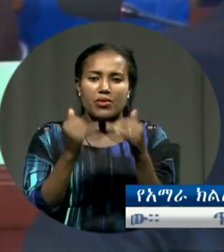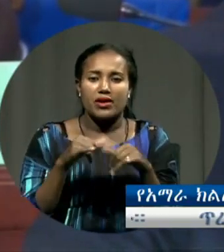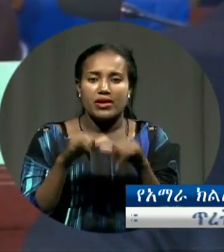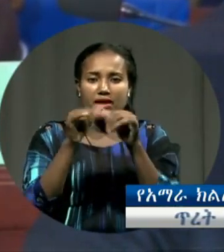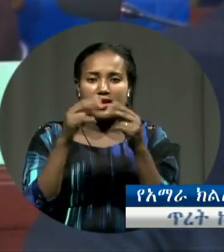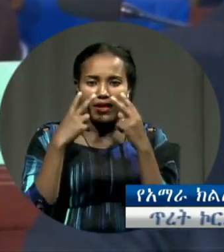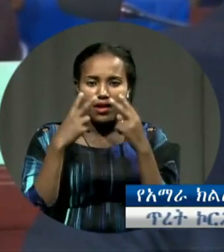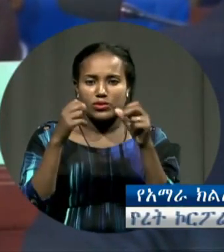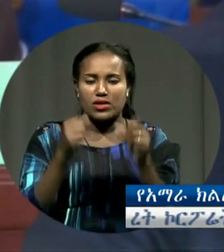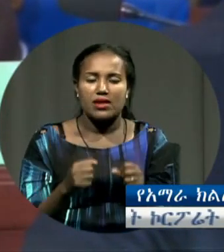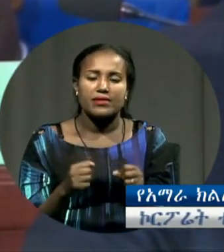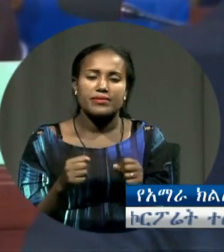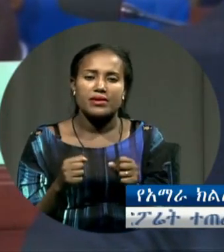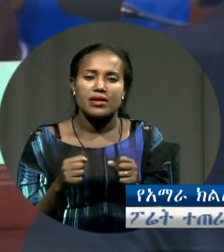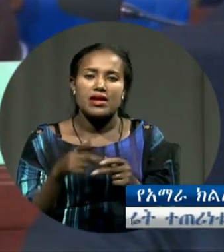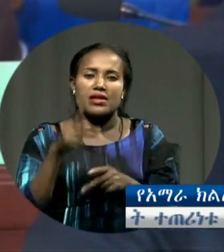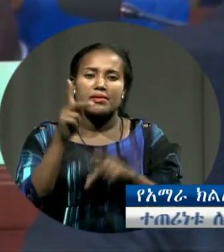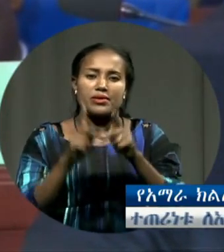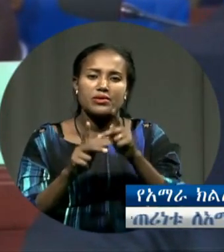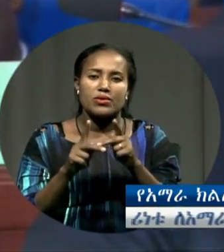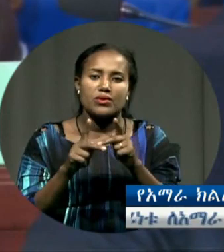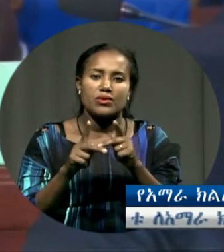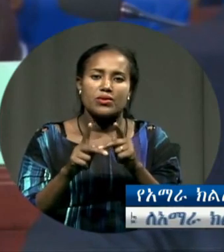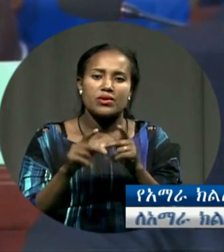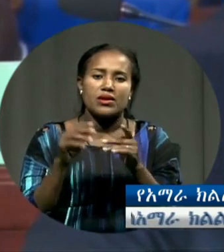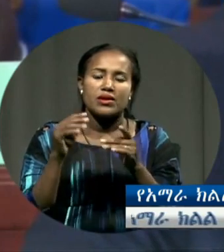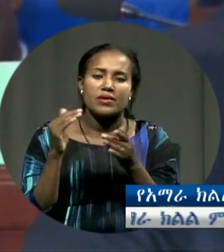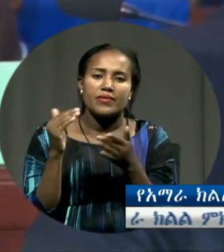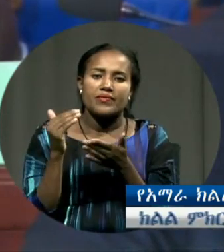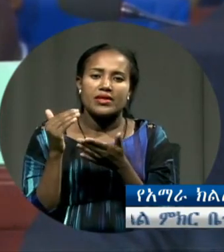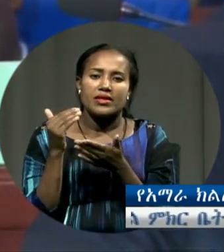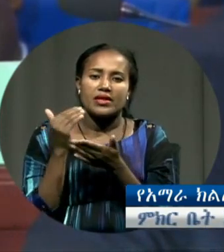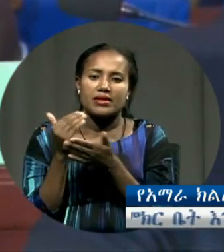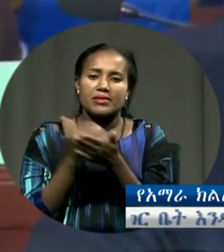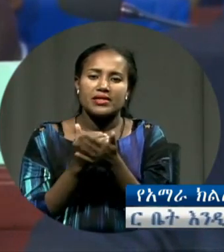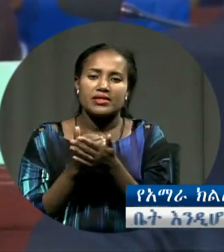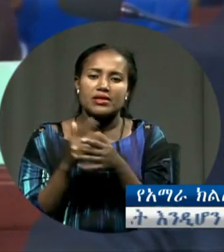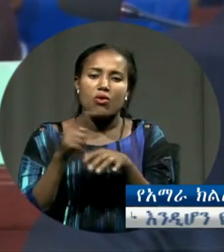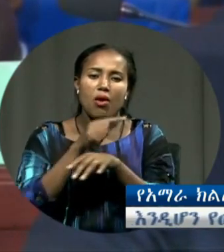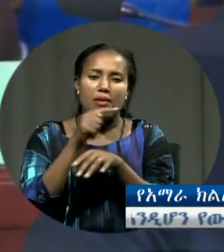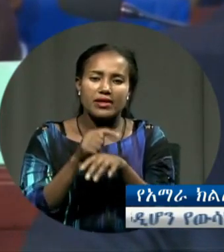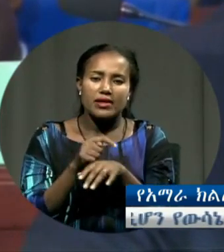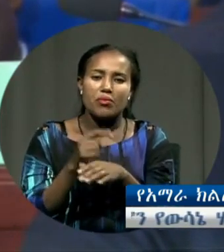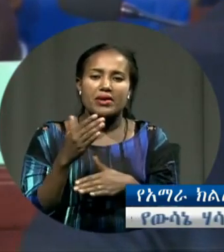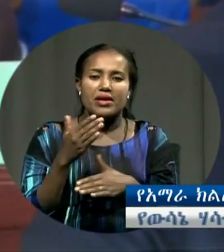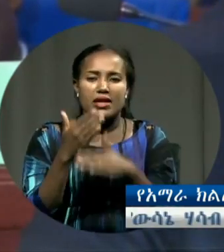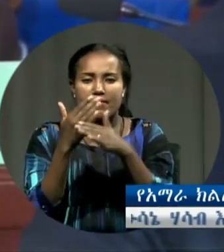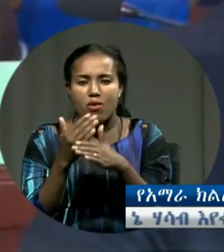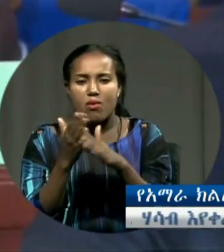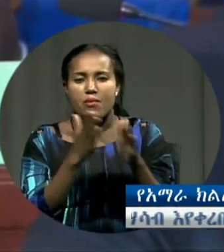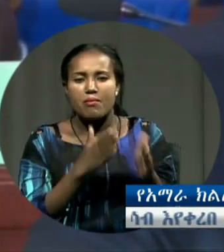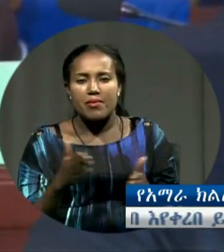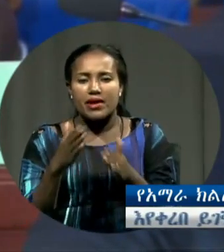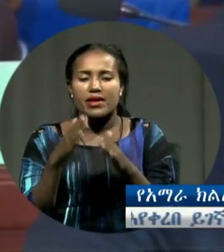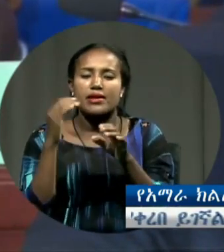ቀጣይልና ይሆን ይችላልን ለህብረተሰቡ የሚሰጠው ለትምህርት ነው የትምህርት ተቋማት ነው የሚገነባው መንገድ ነው